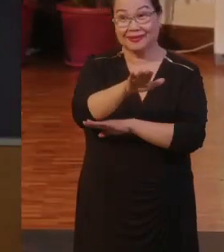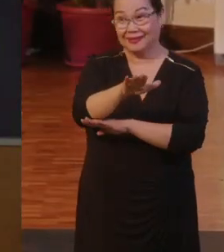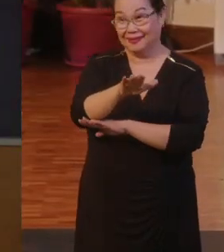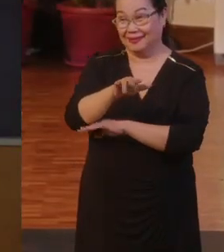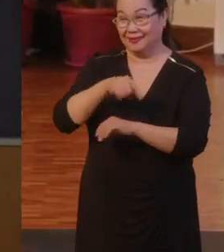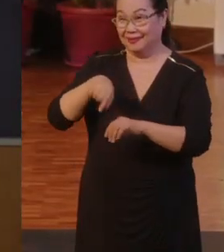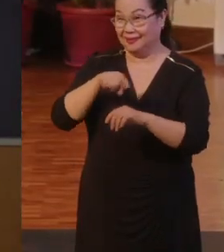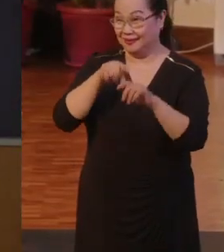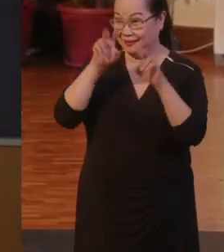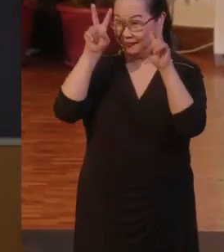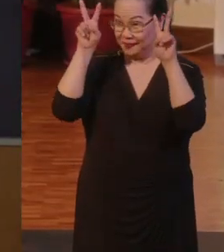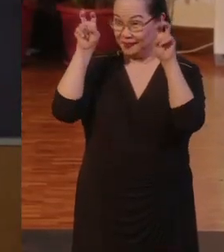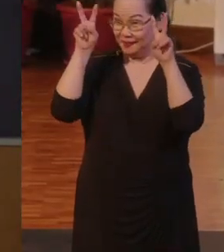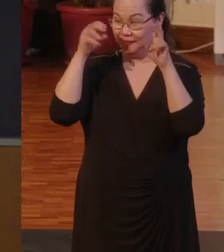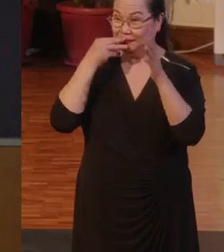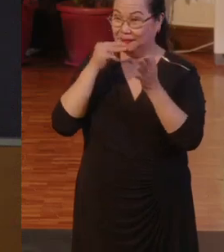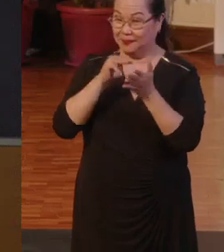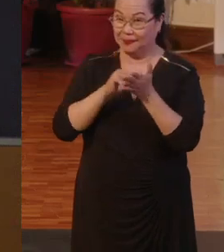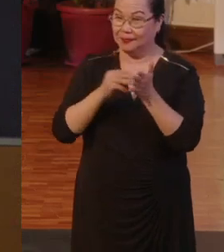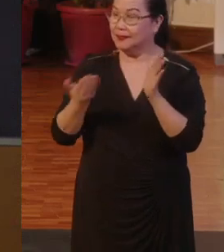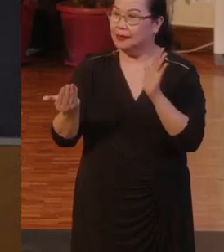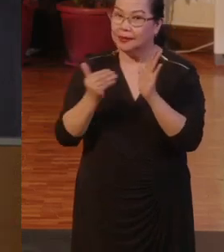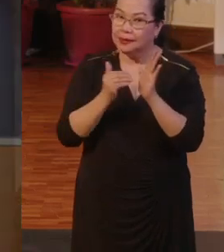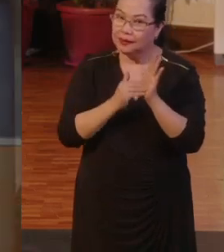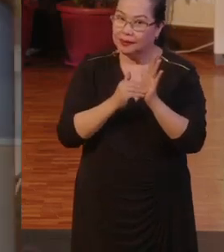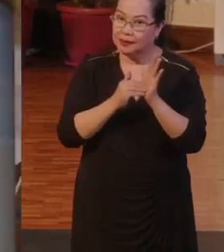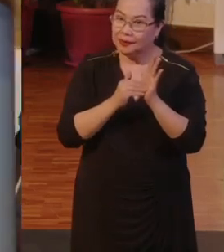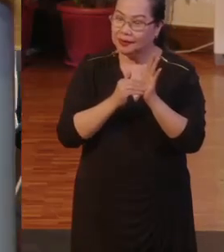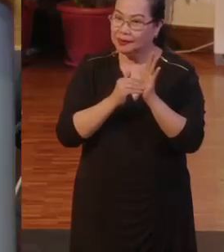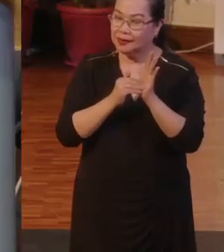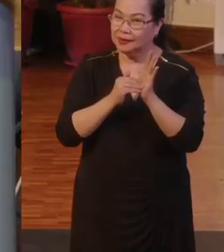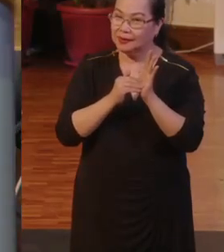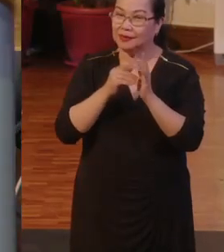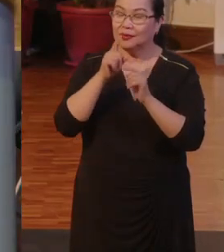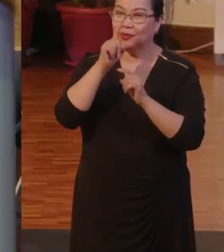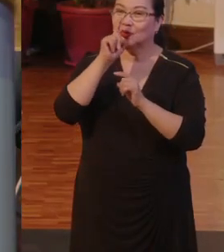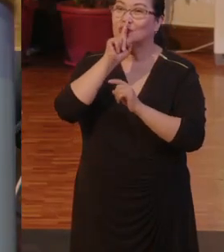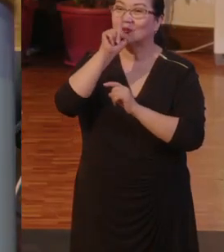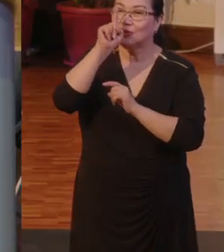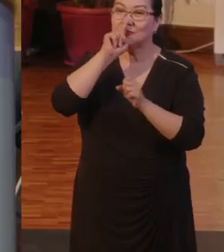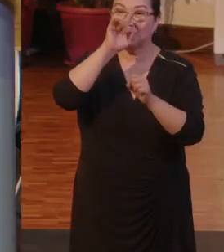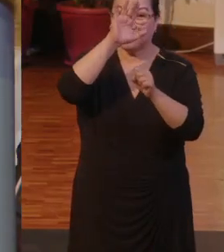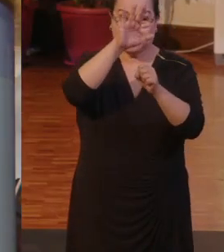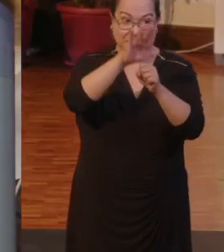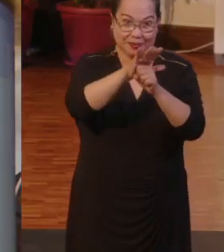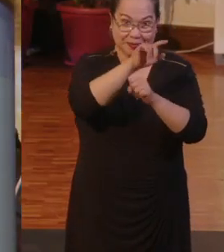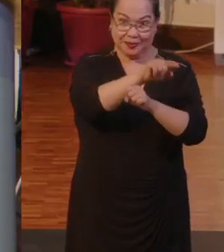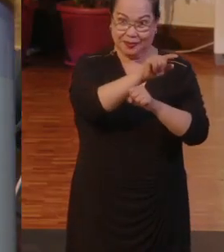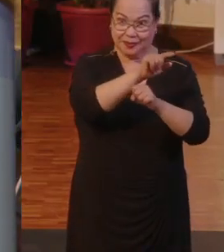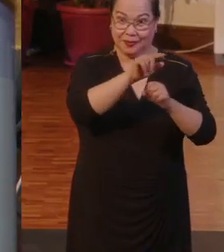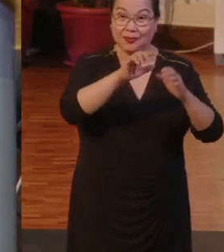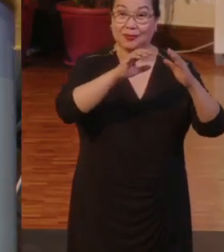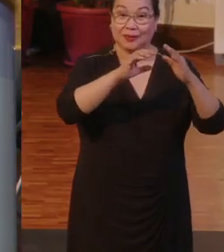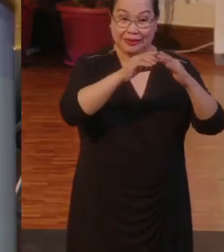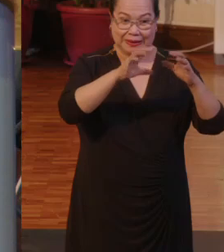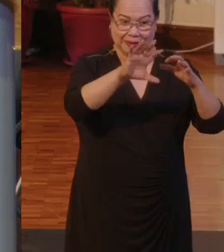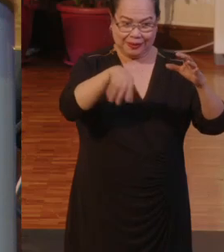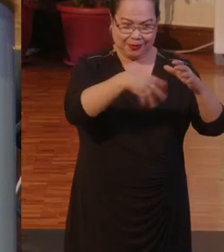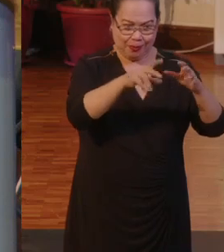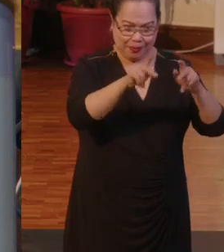Ang title po ng ating mensahe, ang muling pagtatalaga ng bayan ng Diyos. At aaralin po natin ang